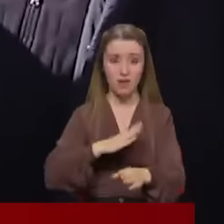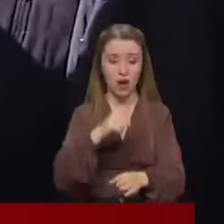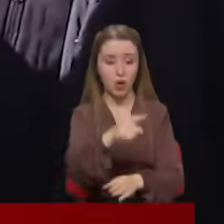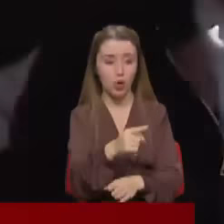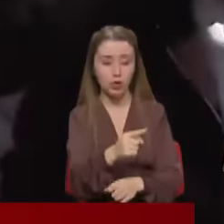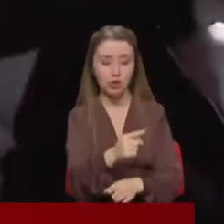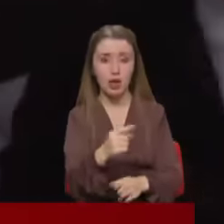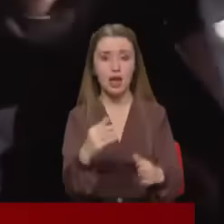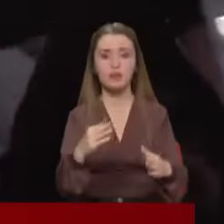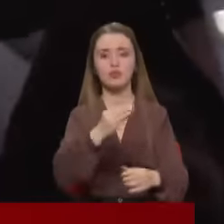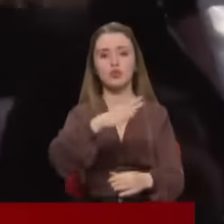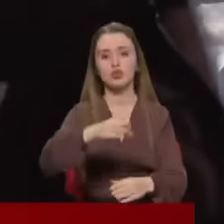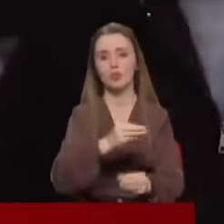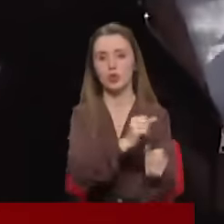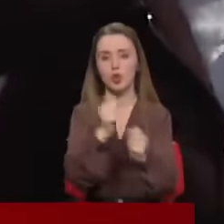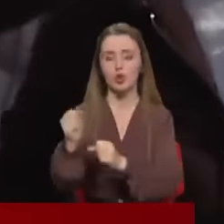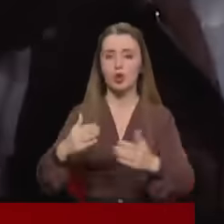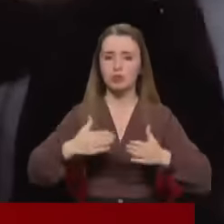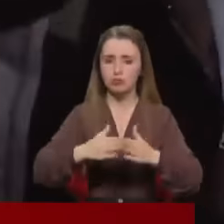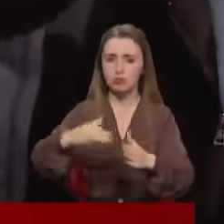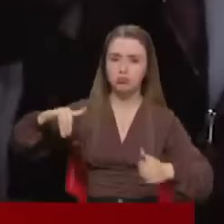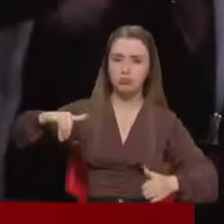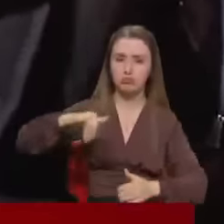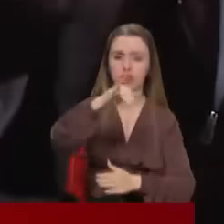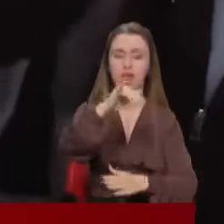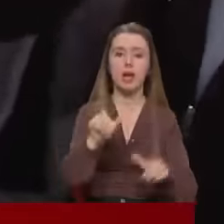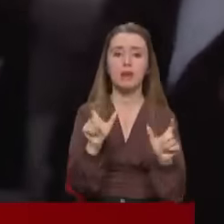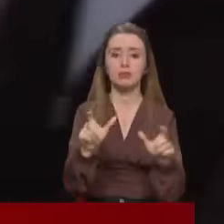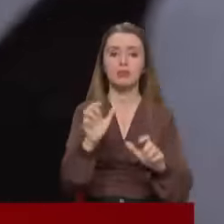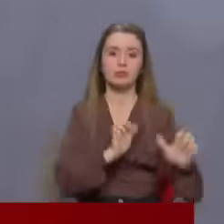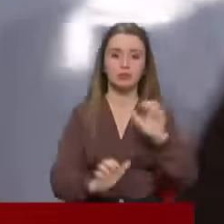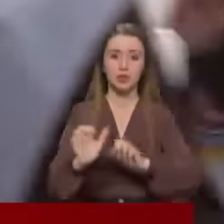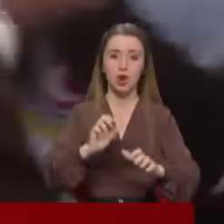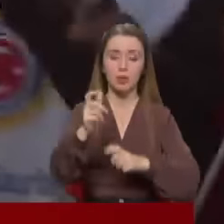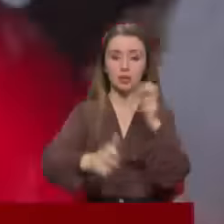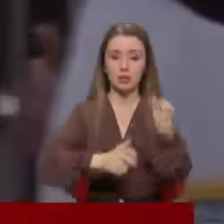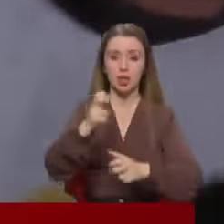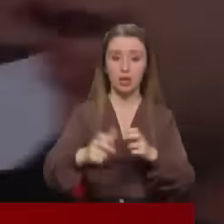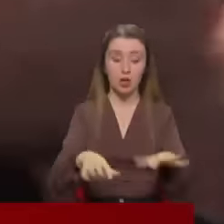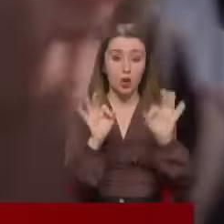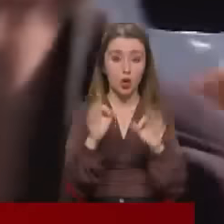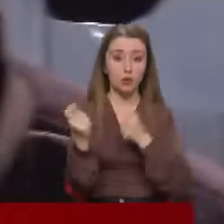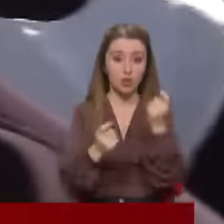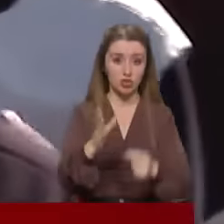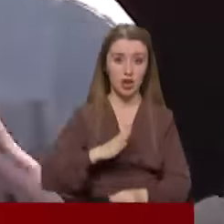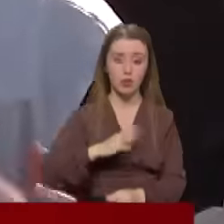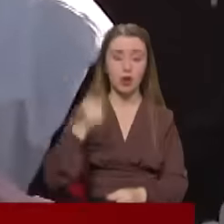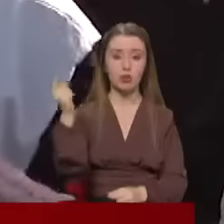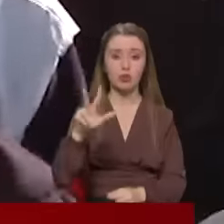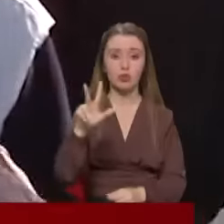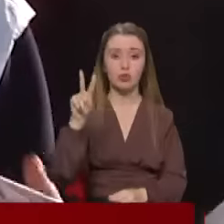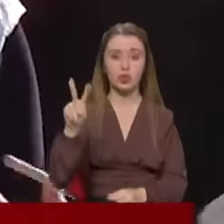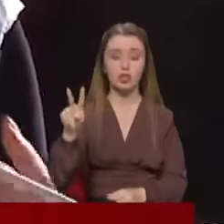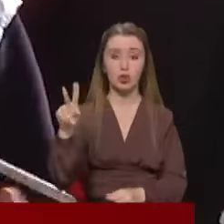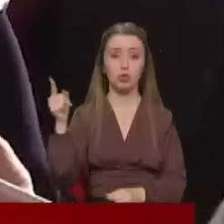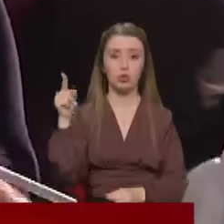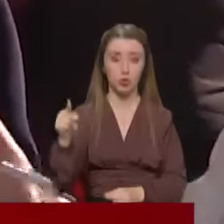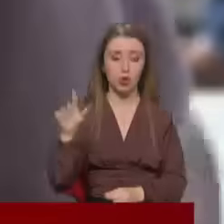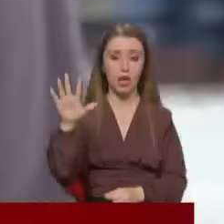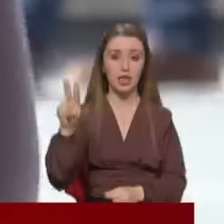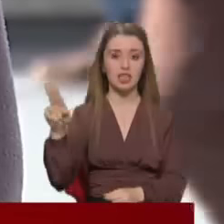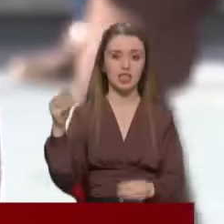çocuğuma götürüyorum. Uçak, gemi, tank gibi milli savunma sanayinin en kritik alanlarında çalışan işçiler onlar. %32,57